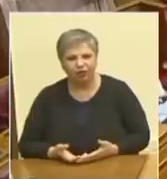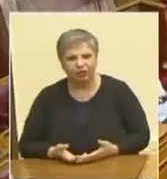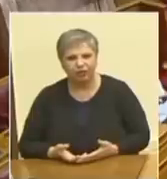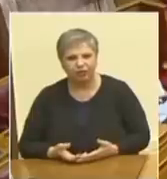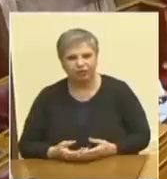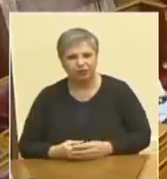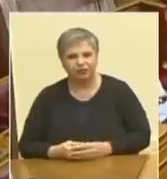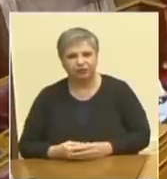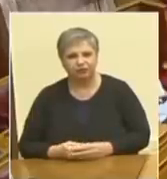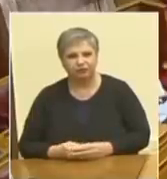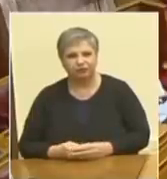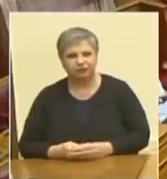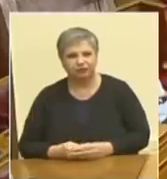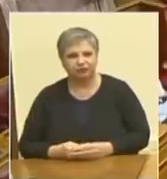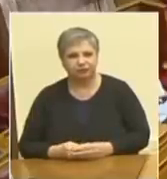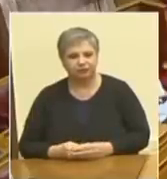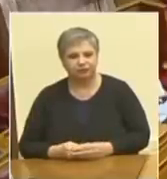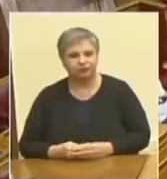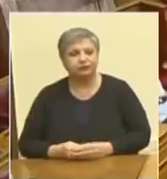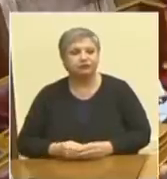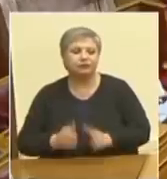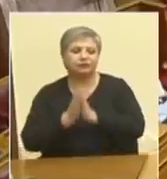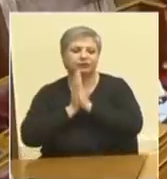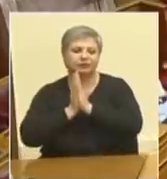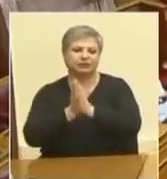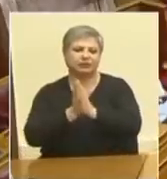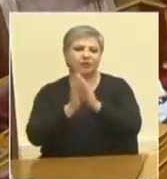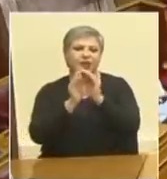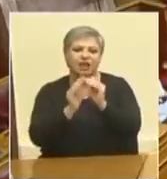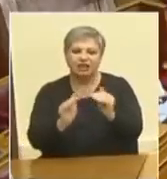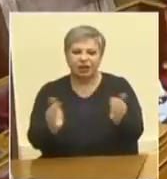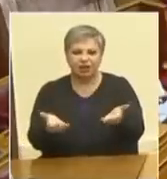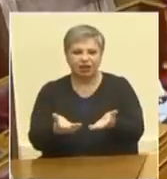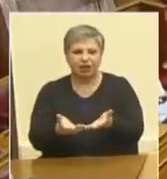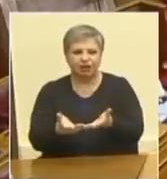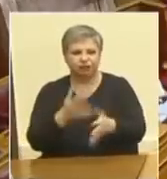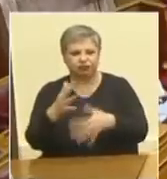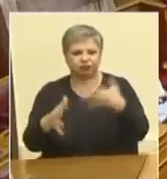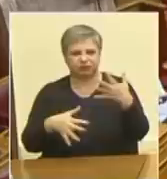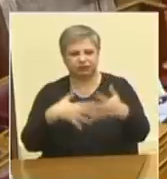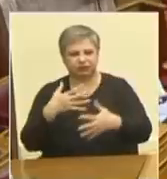νευρικότητα. Κάντε ησυχία, κύριε Κωνσταντινέα. Παρακαλώ.